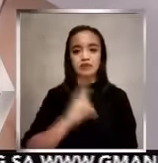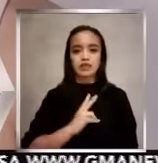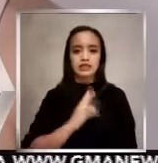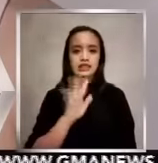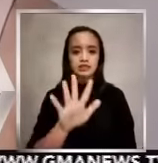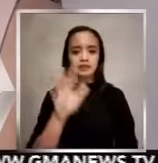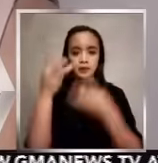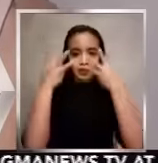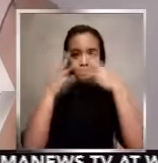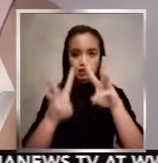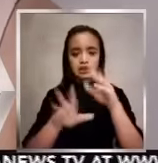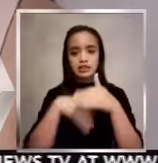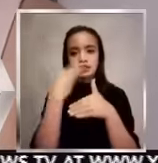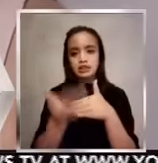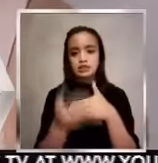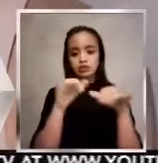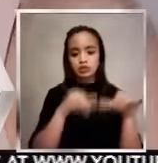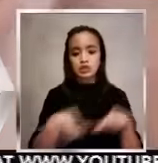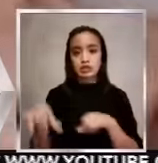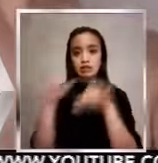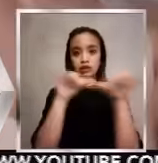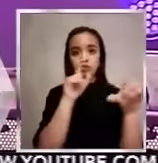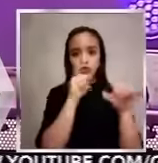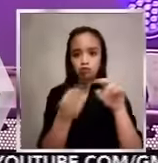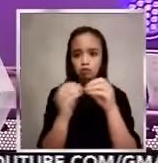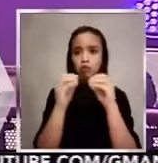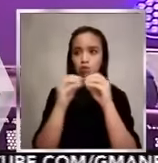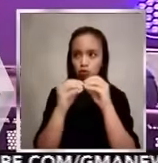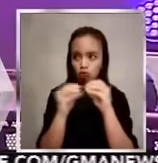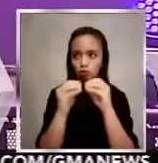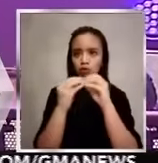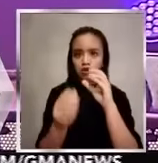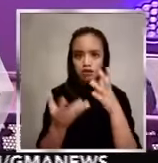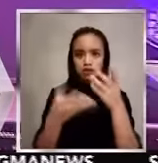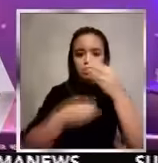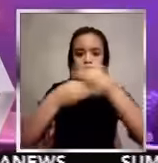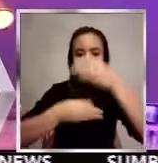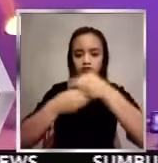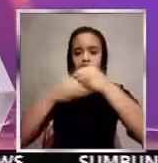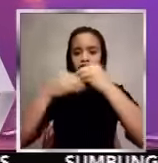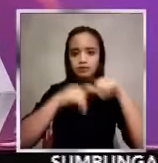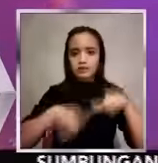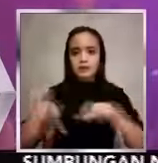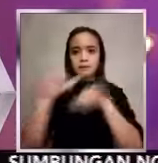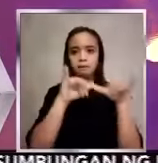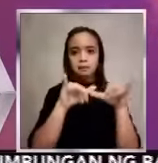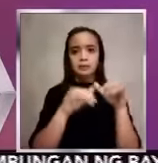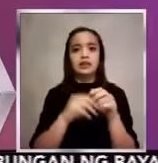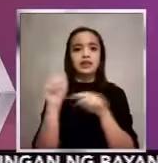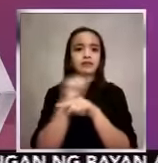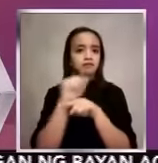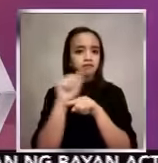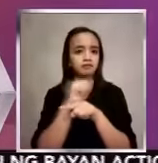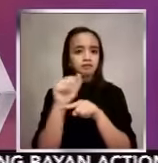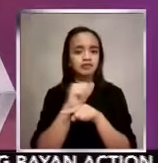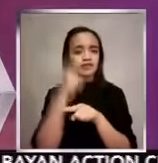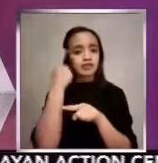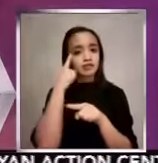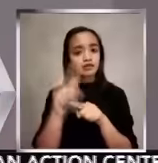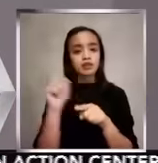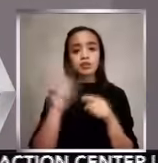yung standards natin talagang itinataas ng itinataas ni direct Mark sa ngayon toang kanilang trainings para sa big capuso Fantasy